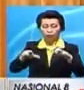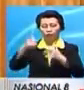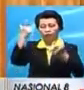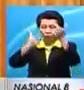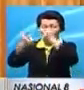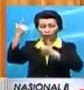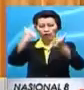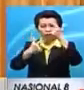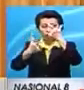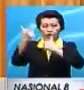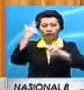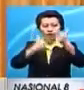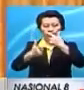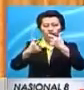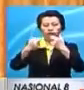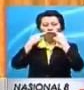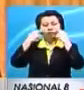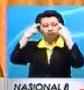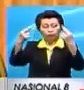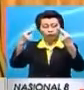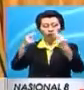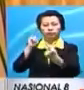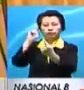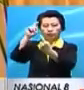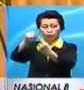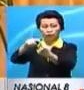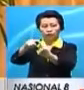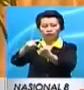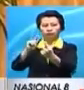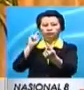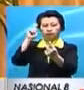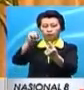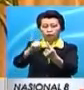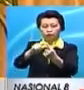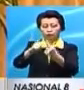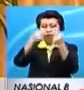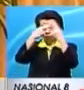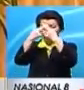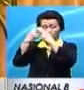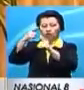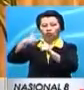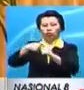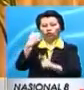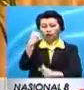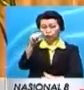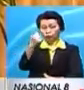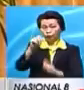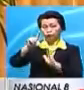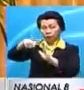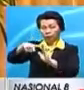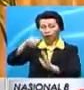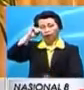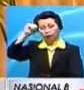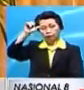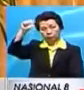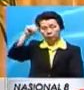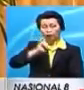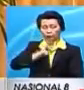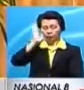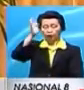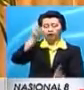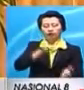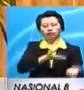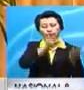lawatan resmi ke Saudi pada bulan Oktober nanti dan insyaAllah saya akan